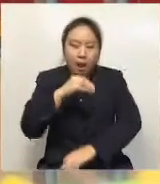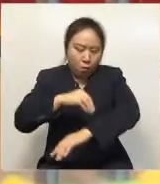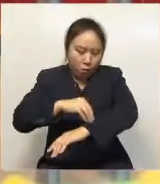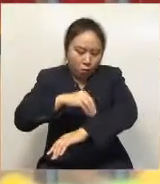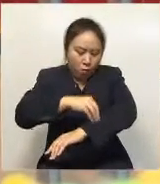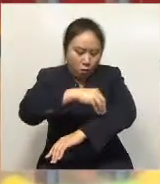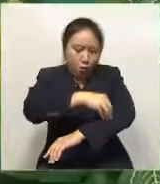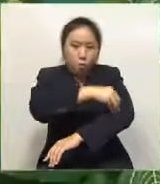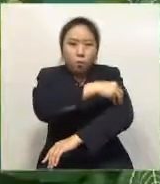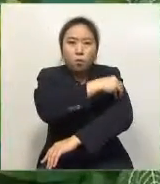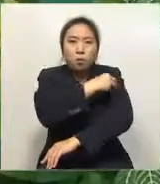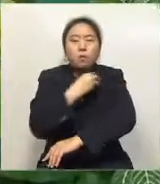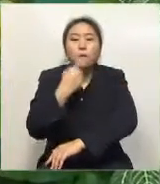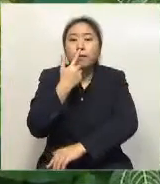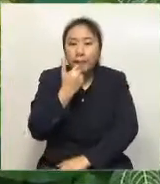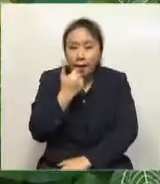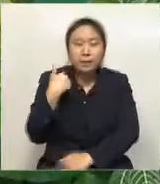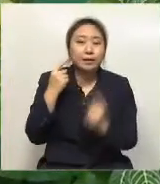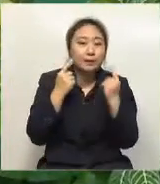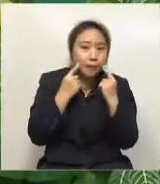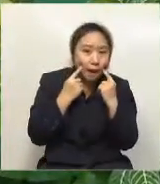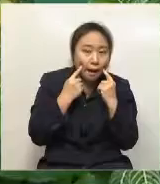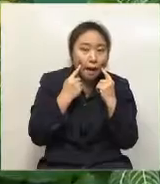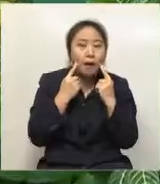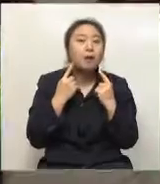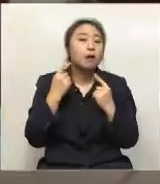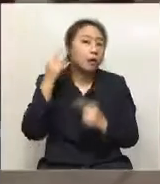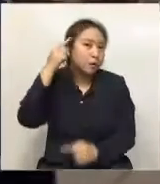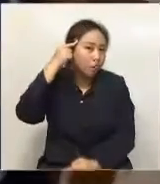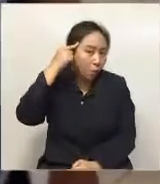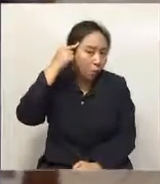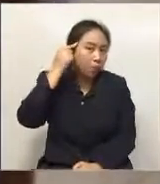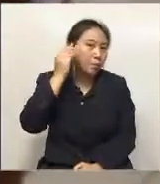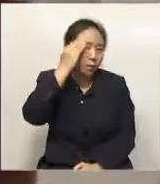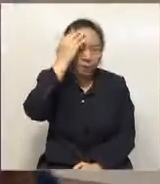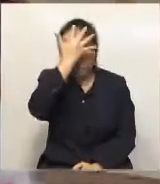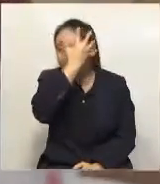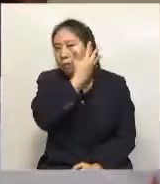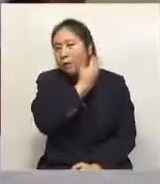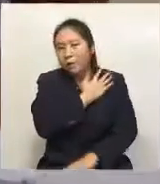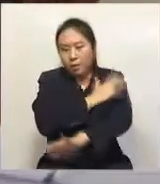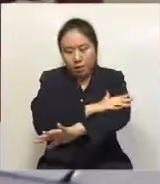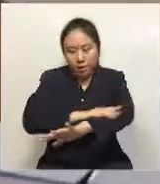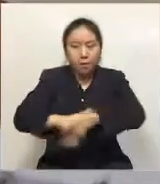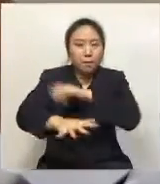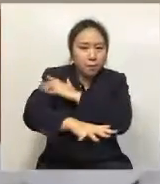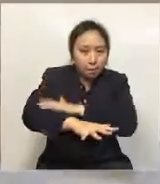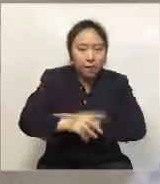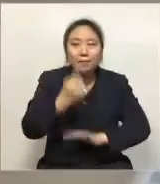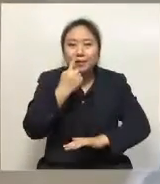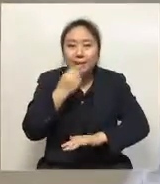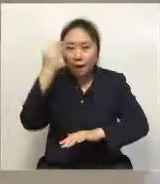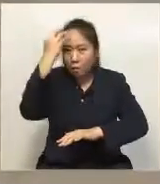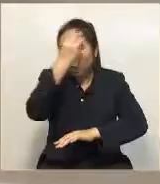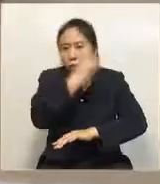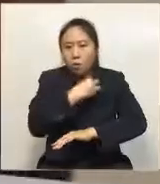แดงติดกันเป็นปื้นๆค่ะจะขึ้นที่บริเวณหน้าบริเวณชิดขอบผมแผ่กระจายไปตามลำตัวแขนขา